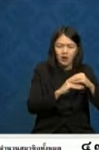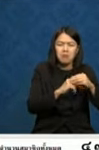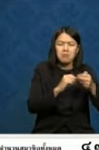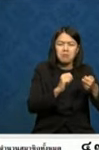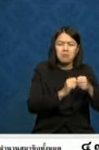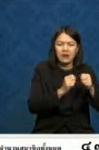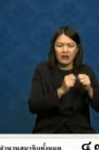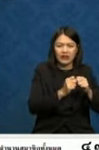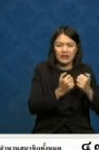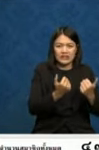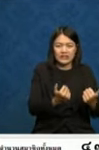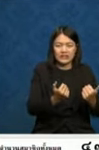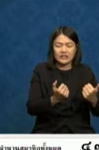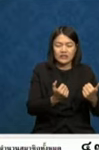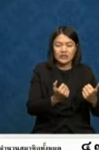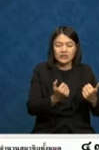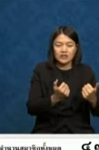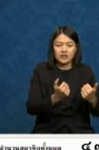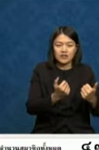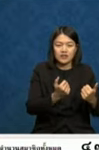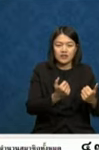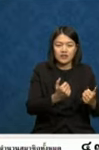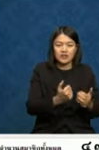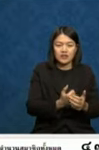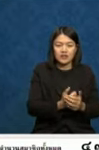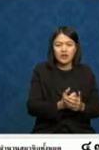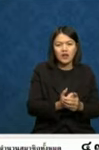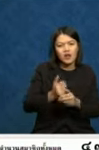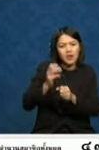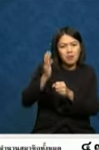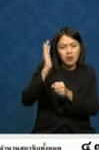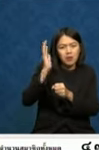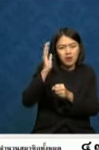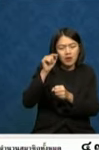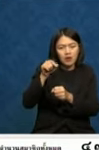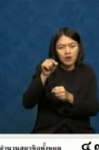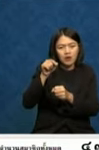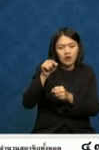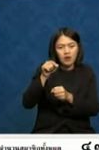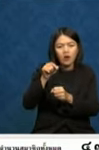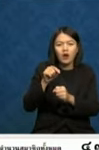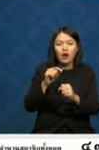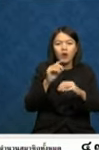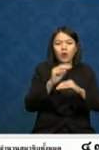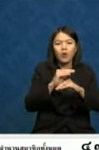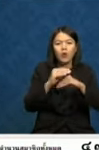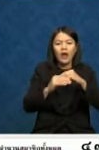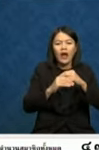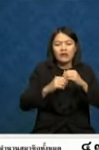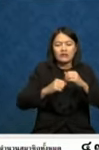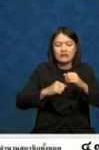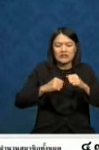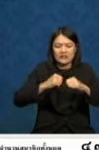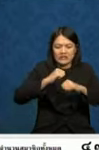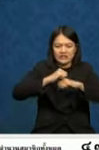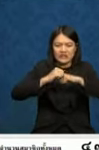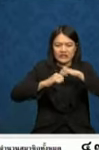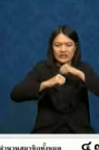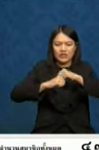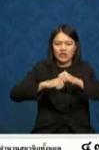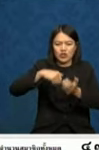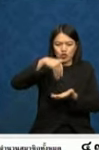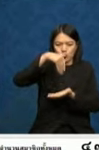ากันอยู่ที่ได้อภิปรายกันมาเนี่ยคือโครงการก่อสร้างศูนย์ควบ